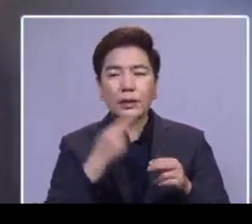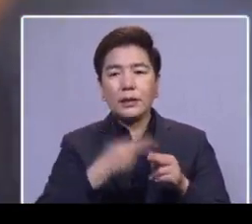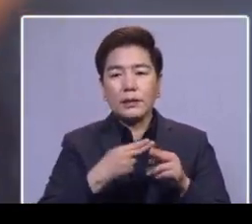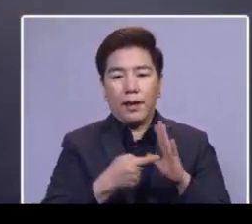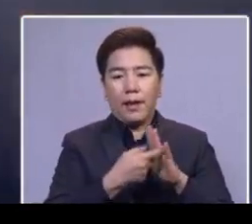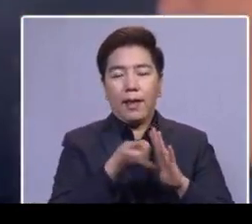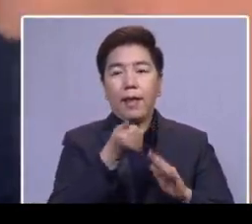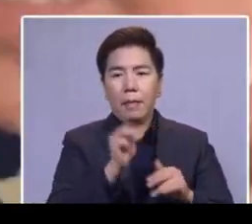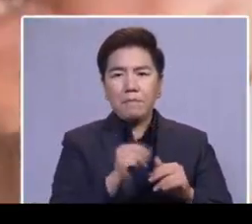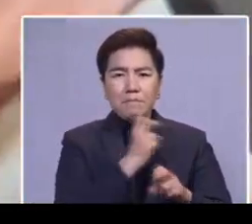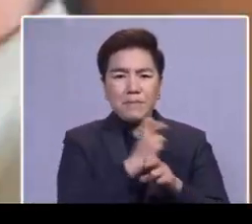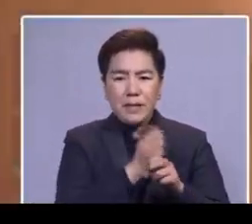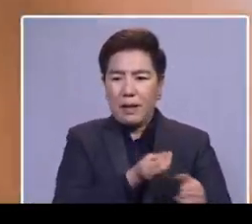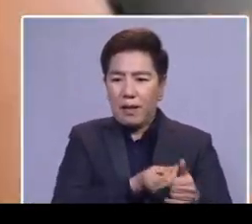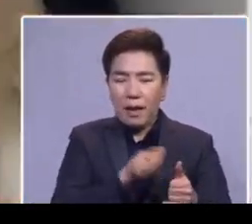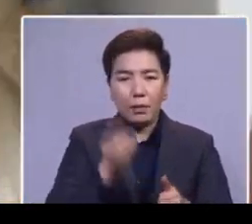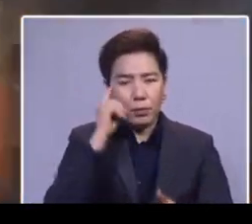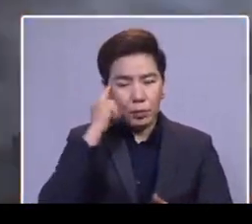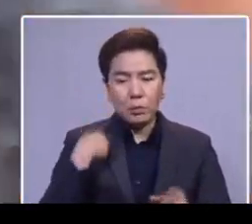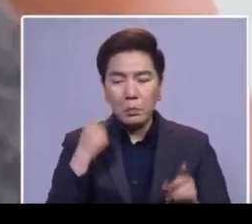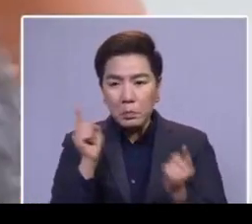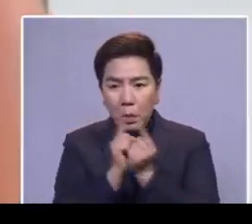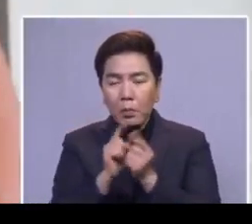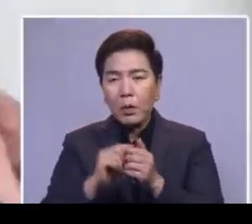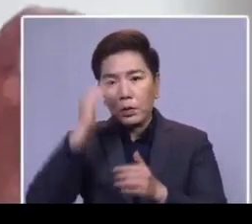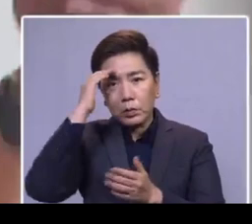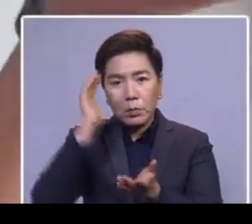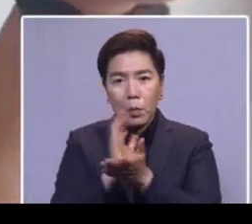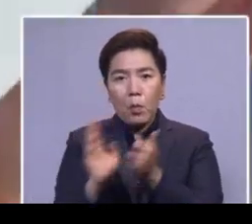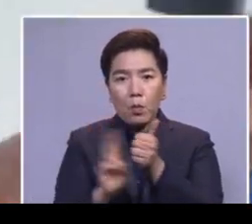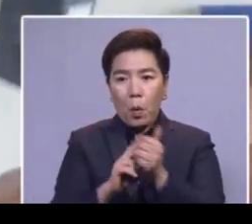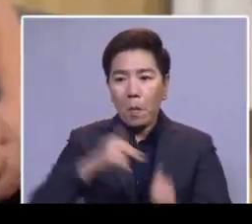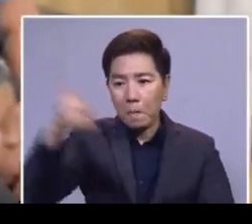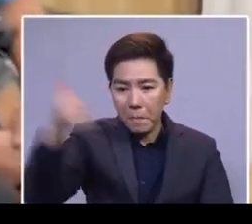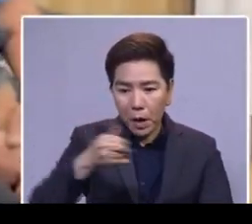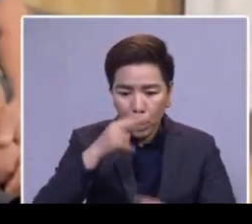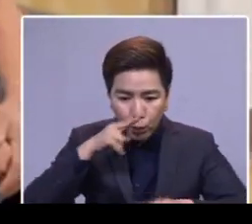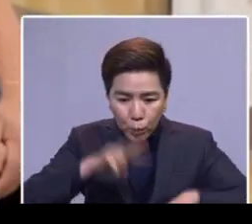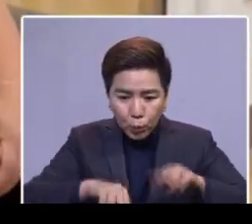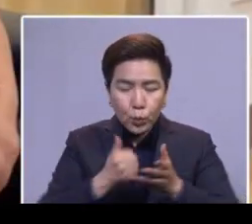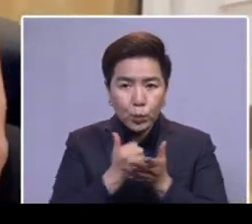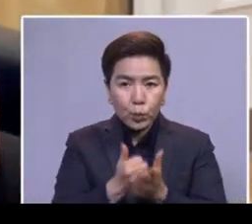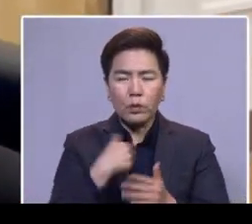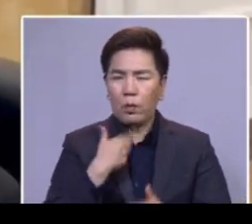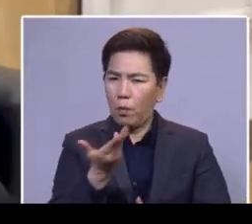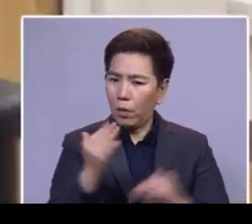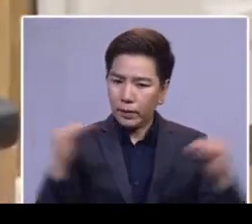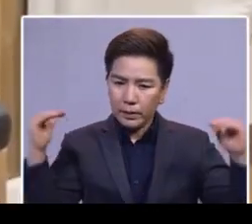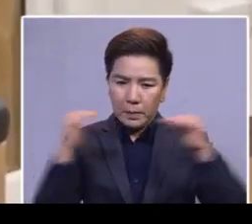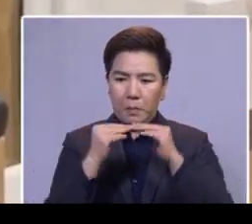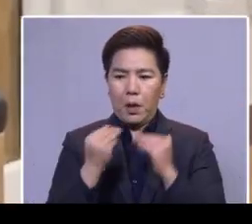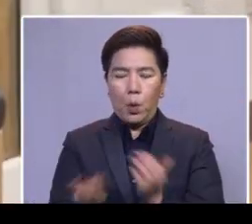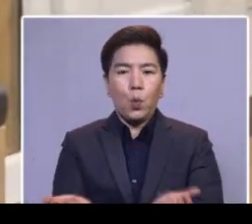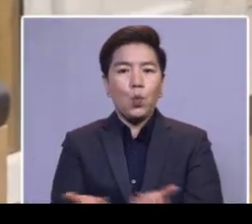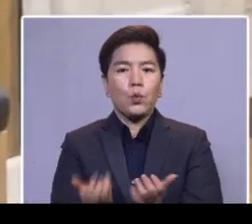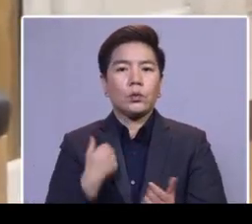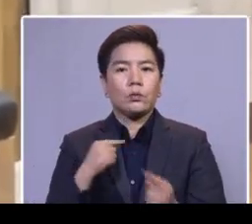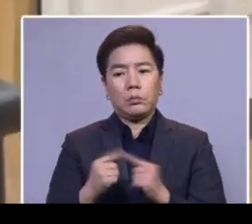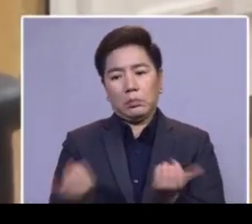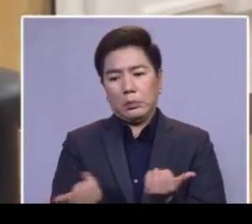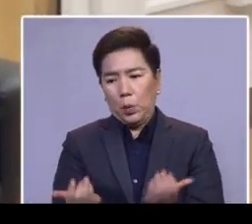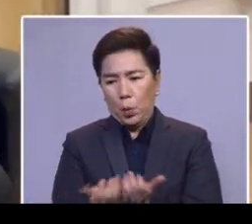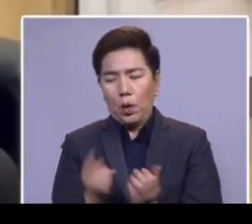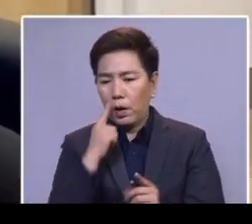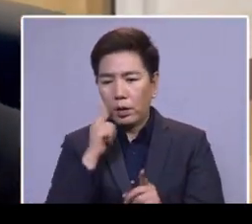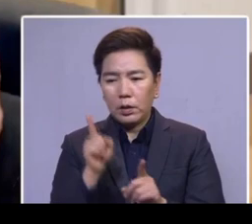แม่บอกว่ารู้สึกสบายใจที่บิ๊กโจเข้ามาช่วยดูแลคดีและยืนยันว่าจะเรียกร้องความเป็นธรรมให้กับลูกอยากให้ลูก